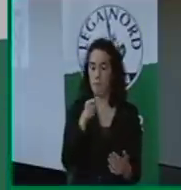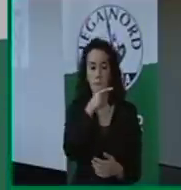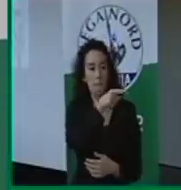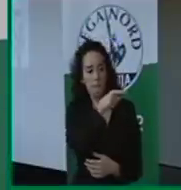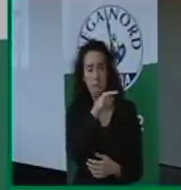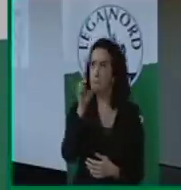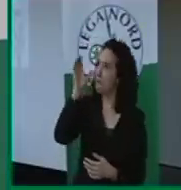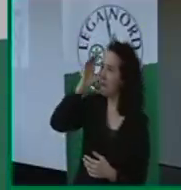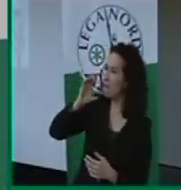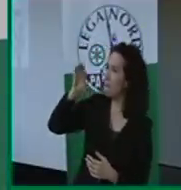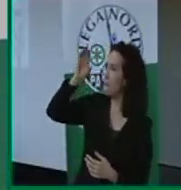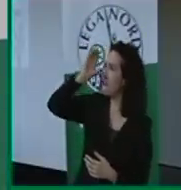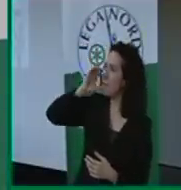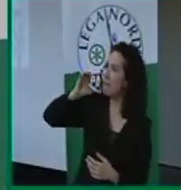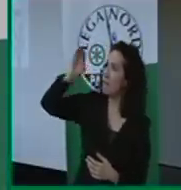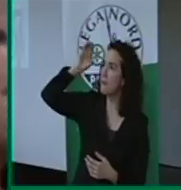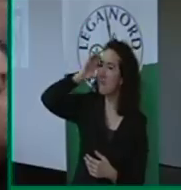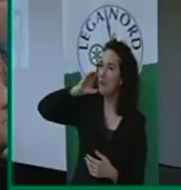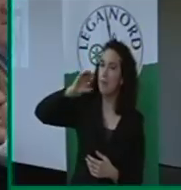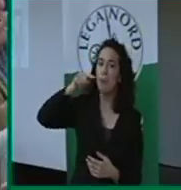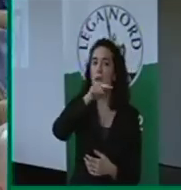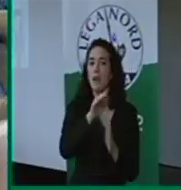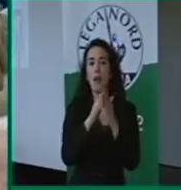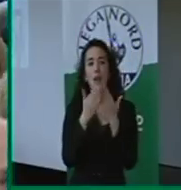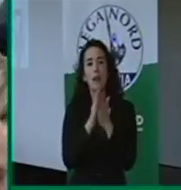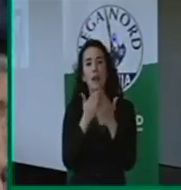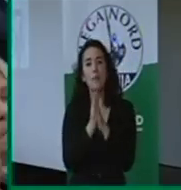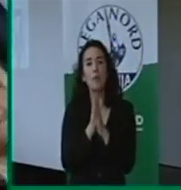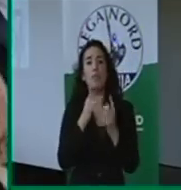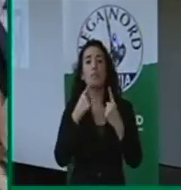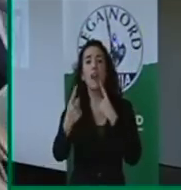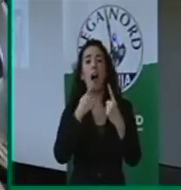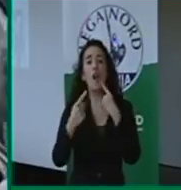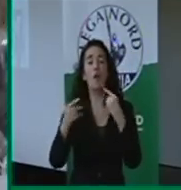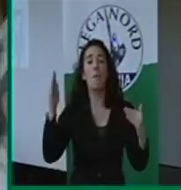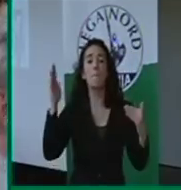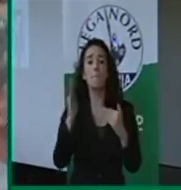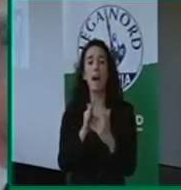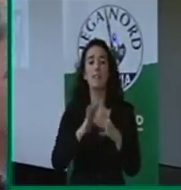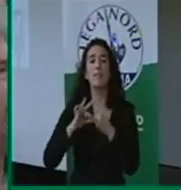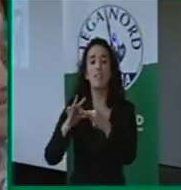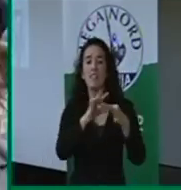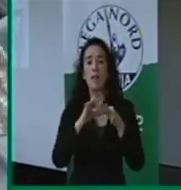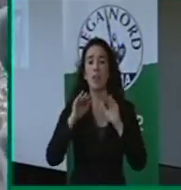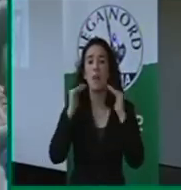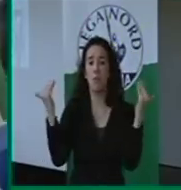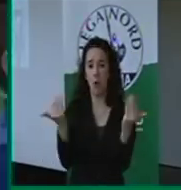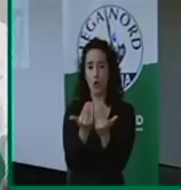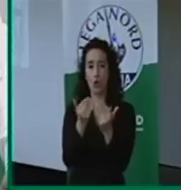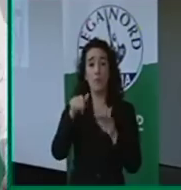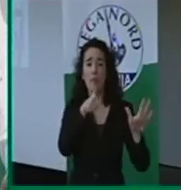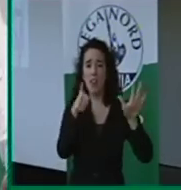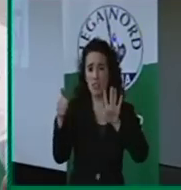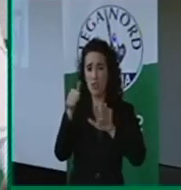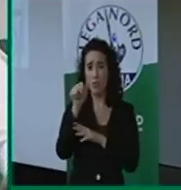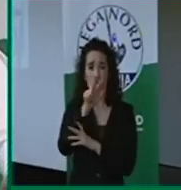osservando col suo dialogo sui massimi del mondo non aveva gli strumenti di misurazione nostra osservando nel